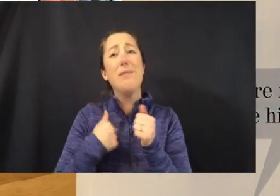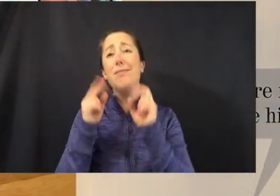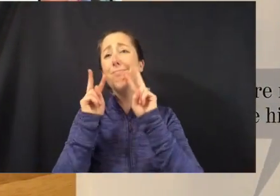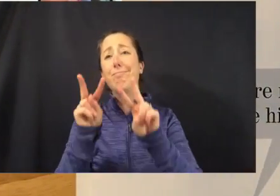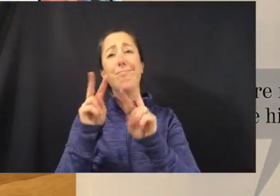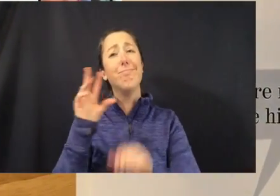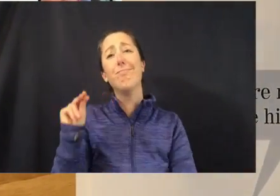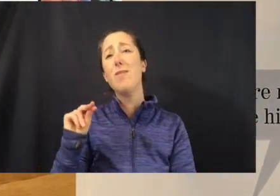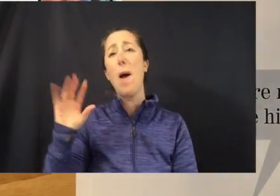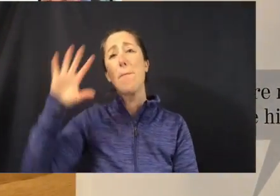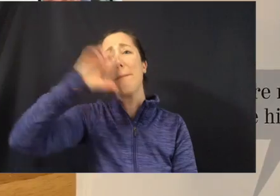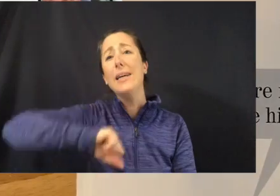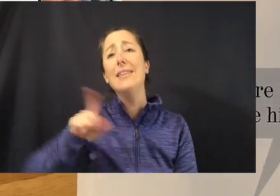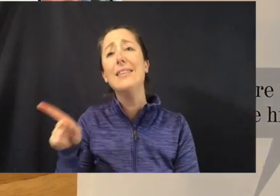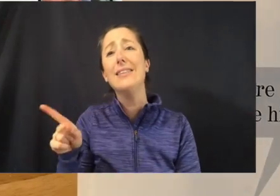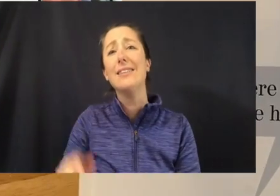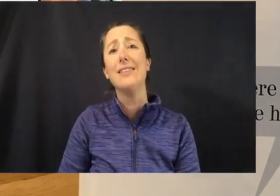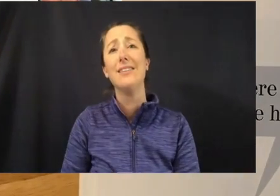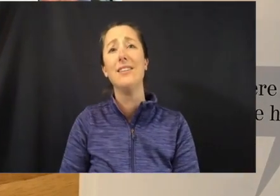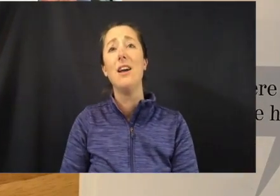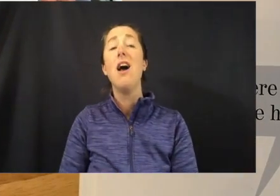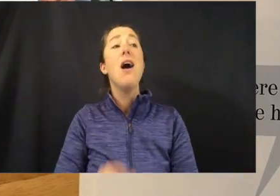there to see him. But,